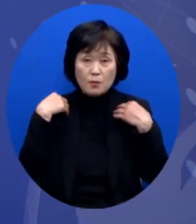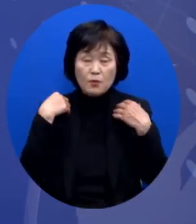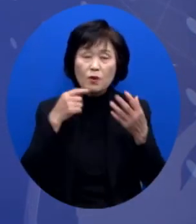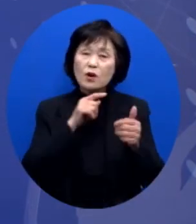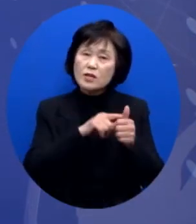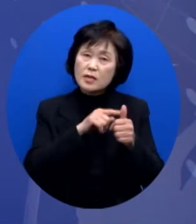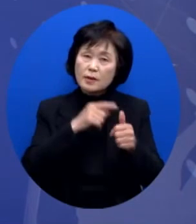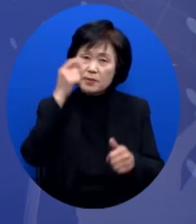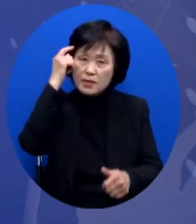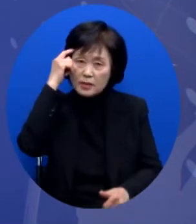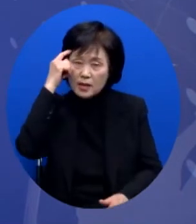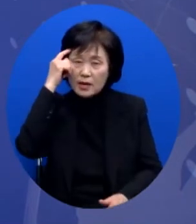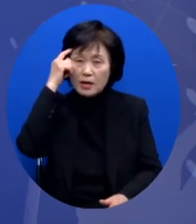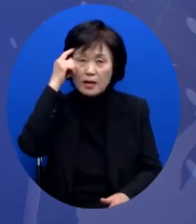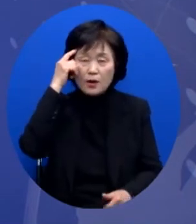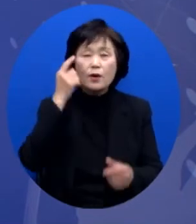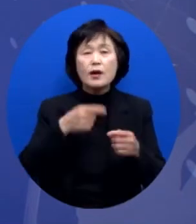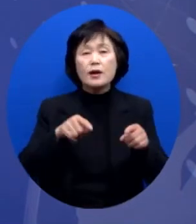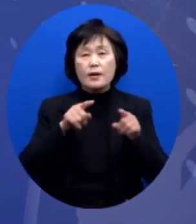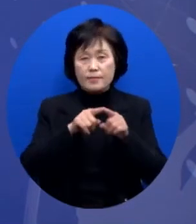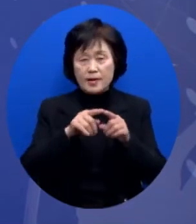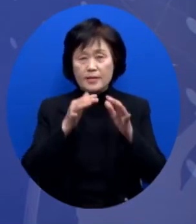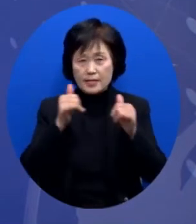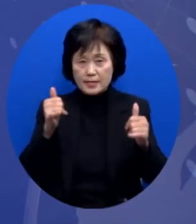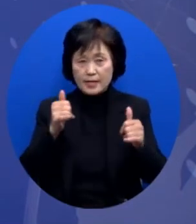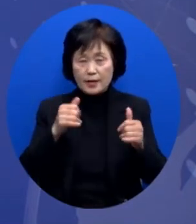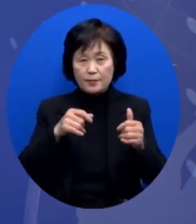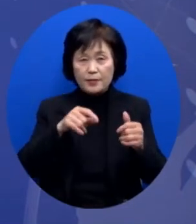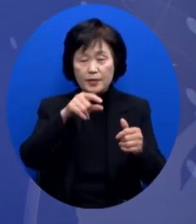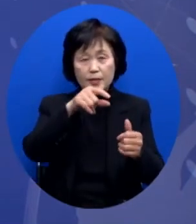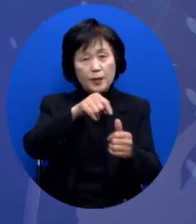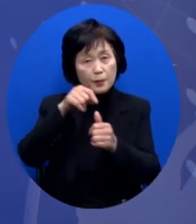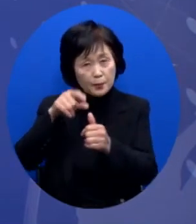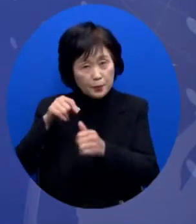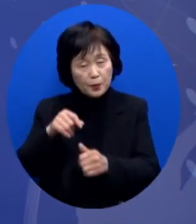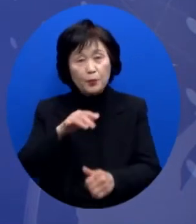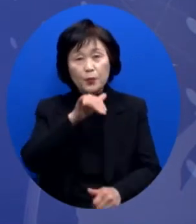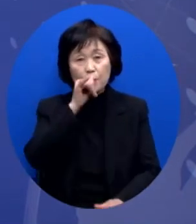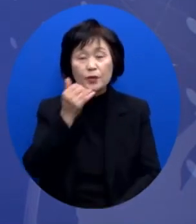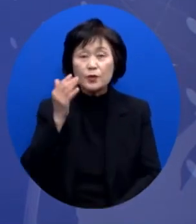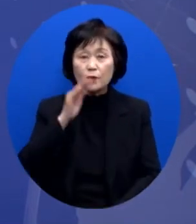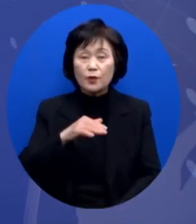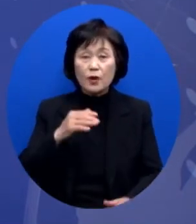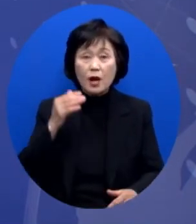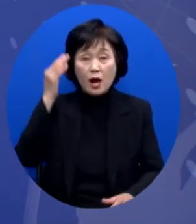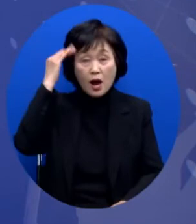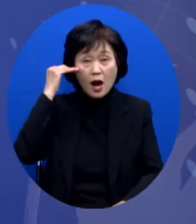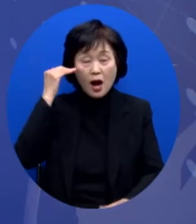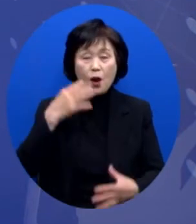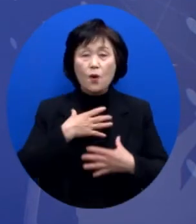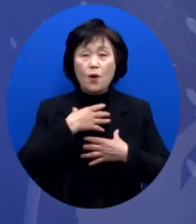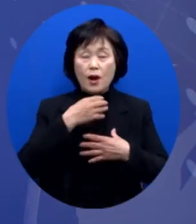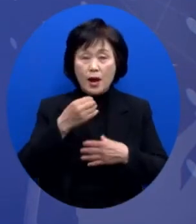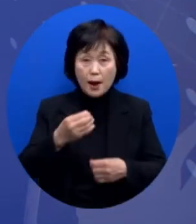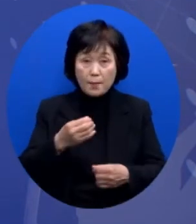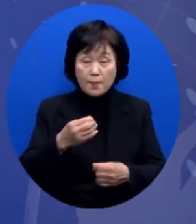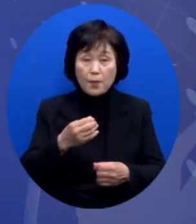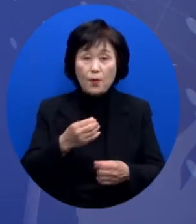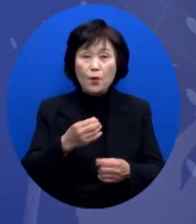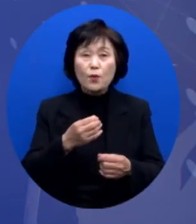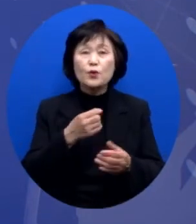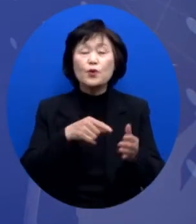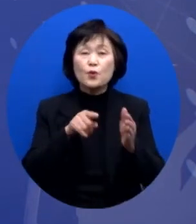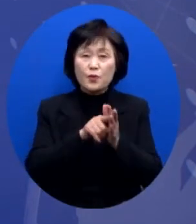생 것과 보조를 같이 하는 사람들이 영입 되고 있고요 은 당선인은 한 미 일 안보 동맹 에 기초한 다자간 협력에 필수이며